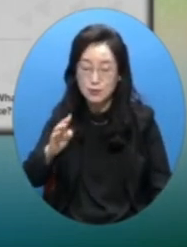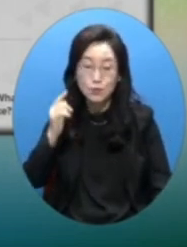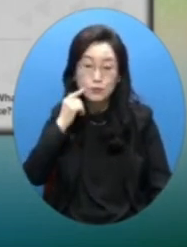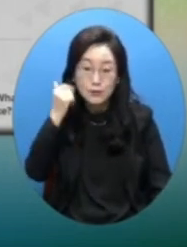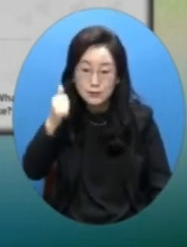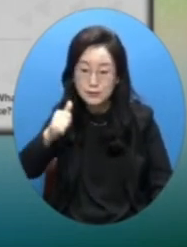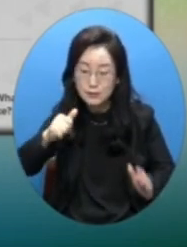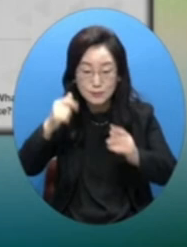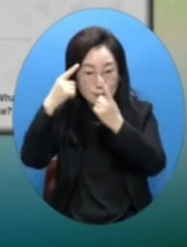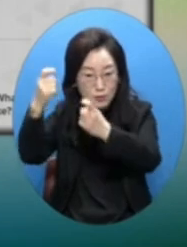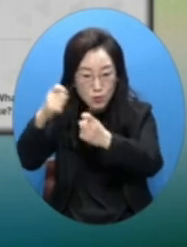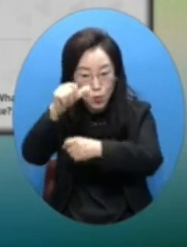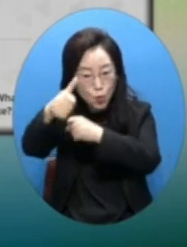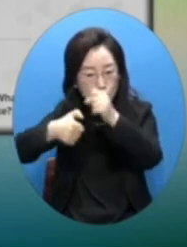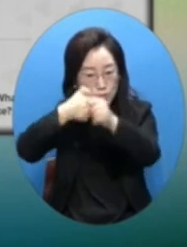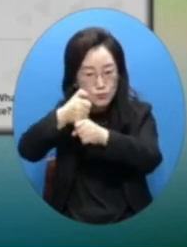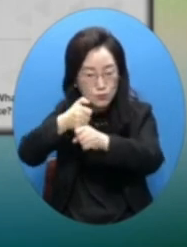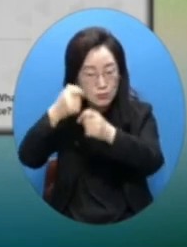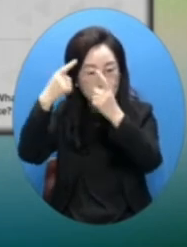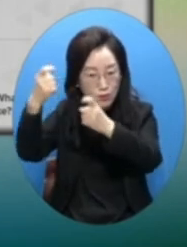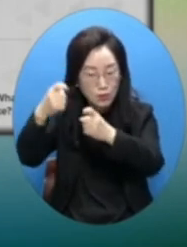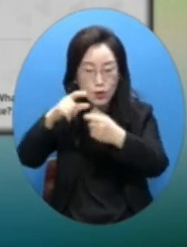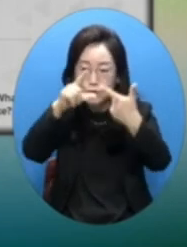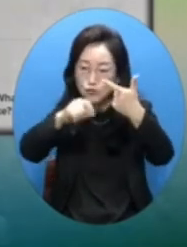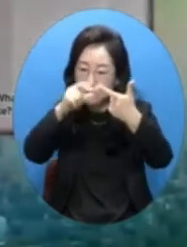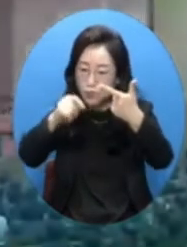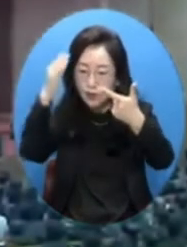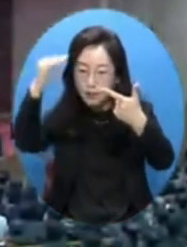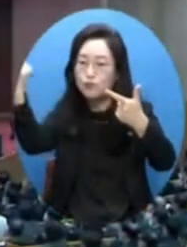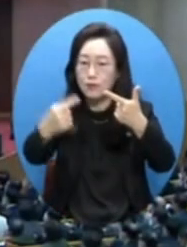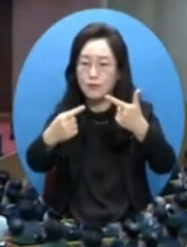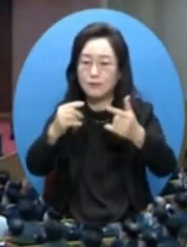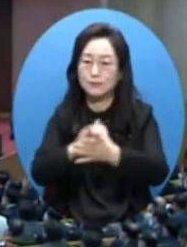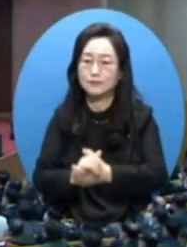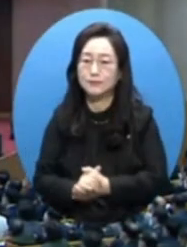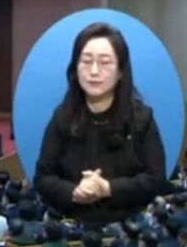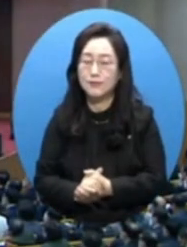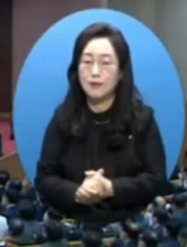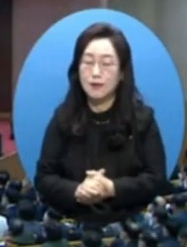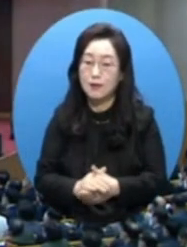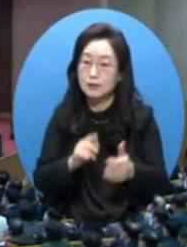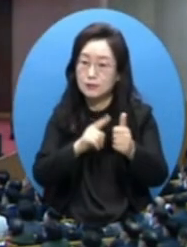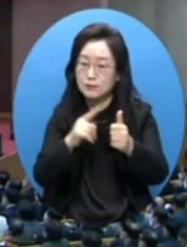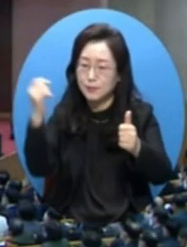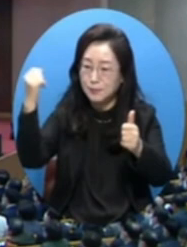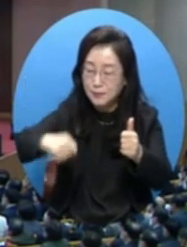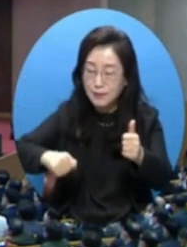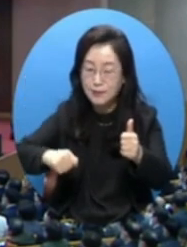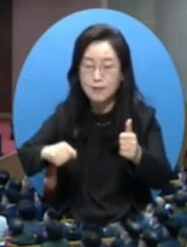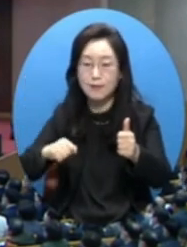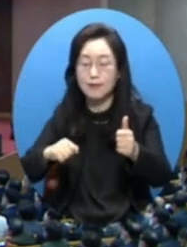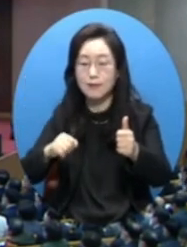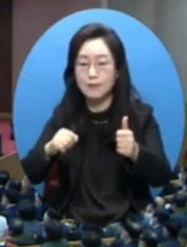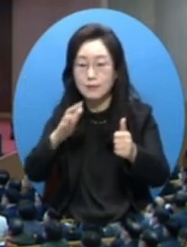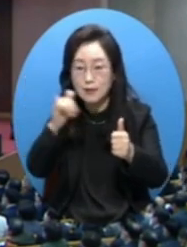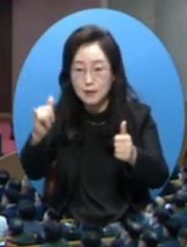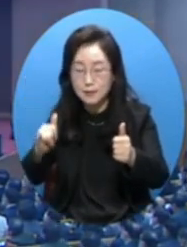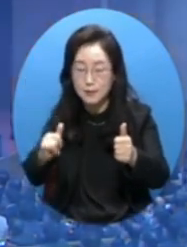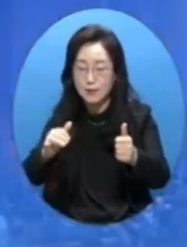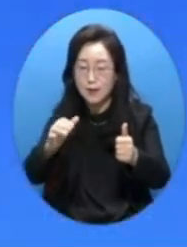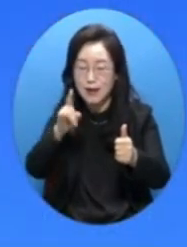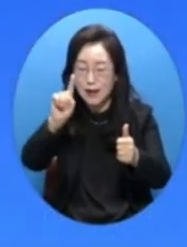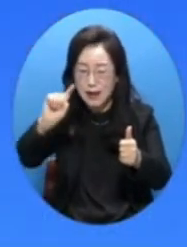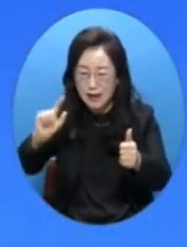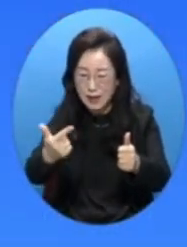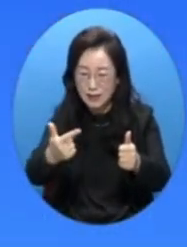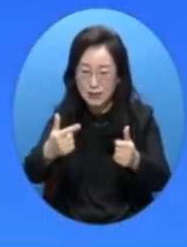50주년 기념될 인도하러 6월 달에 한국에 옵니다 이렇게 반항하러 아간처럼 창조처럼